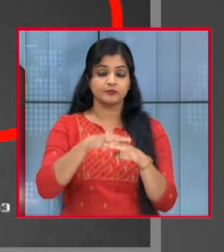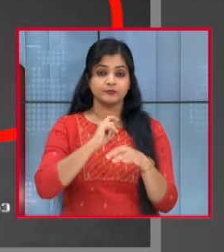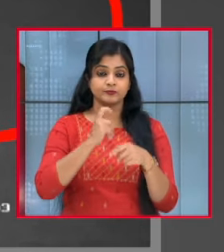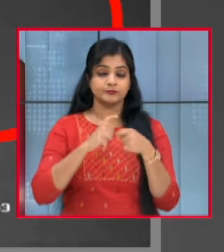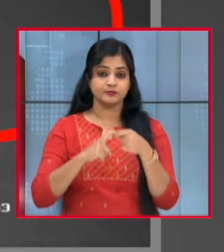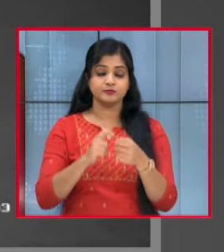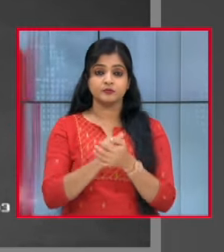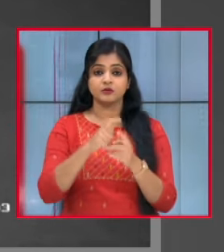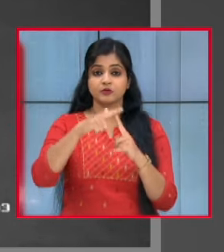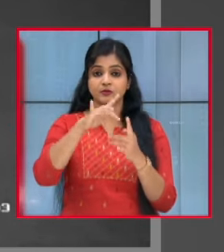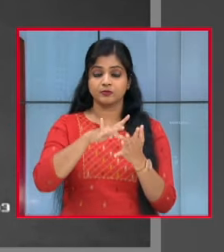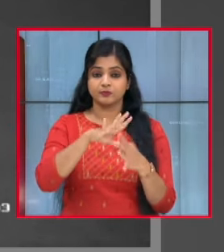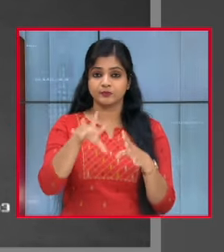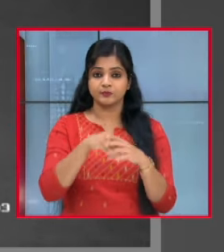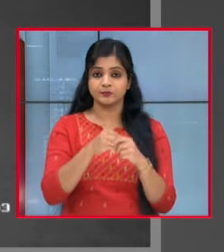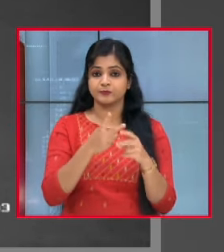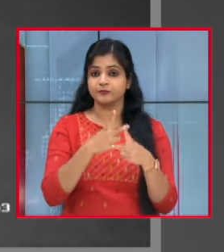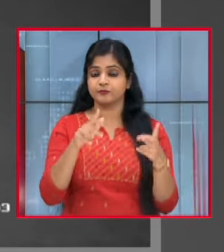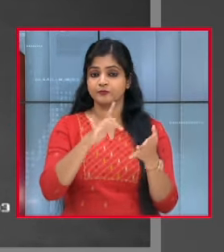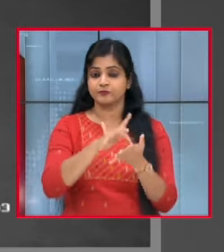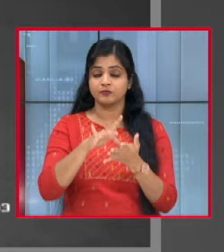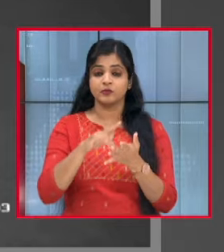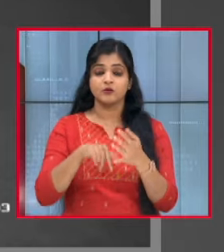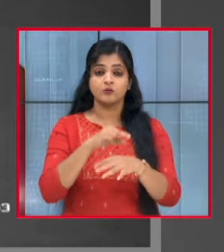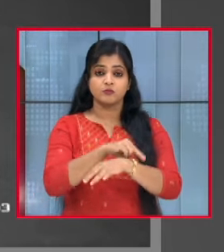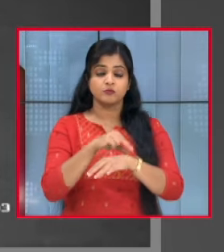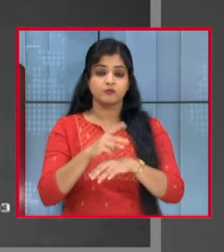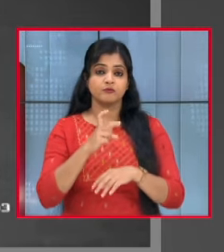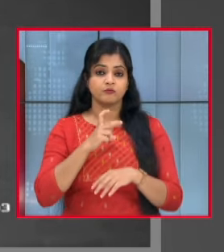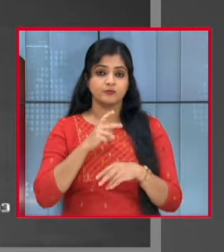തത്തേങ്ങലം ഉൾപ്പെടെയുള്ള പ്രദേശങ്ങൾ പുലിഭീതിയിലാണ് പാലക്കാട്ട്. ഈ